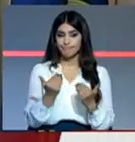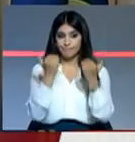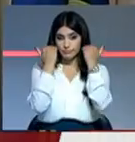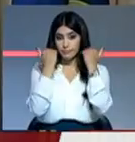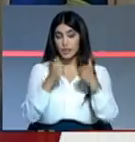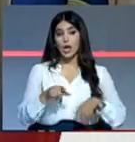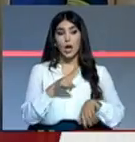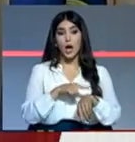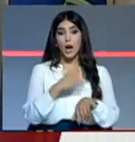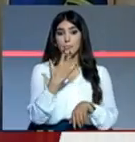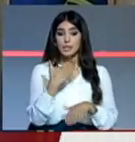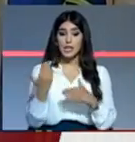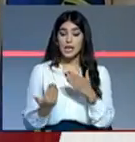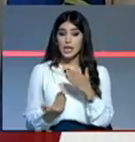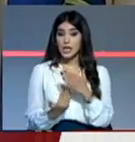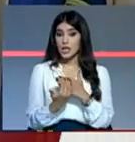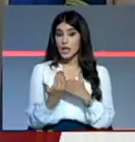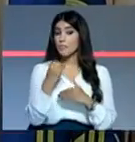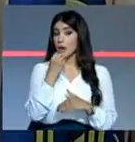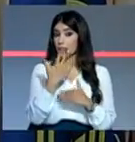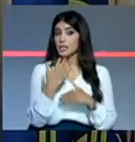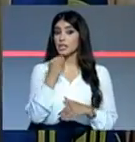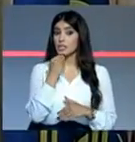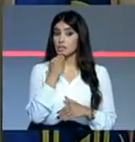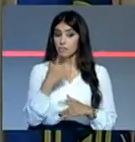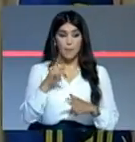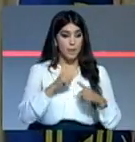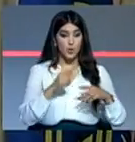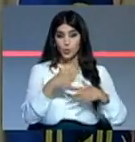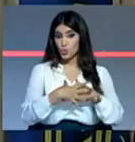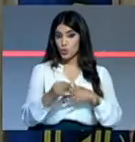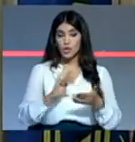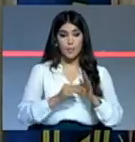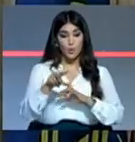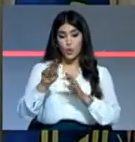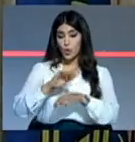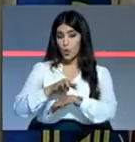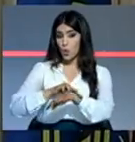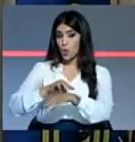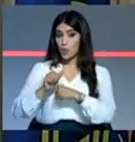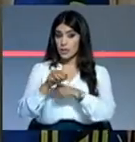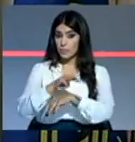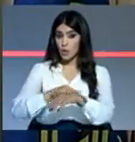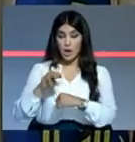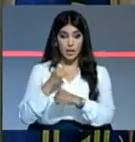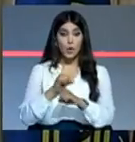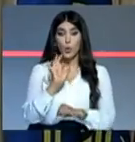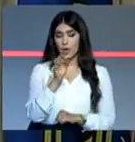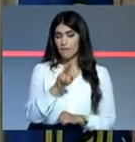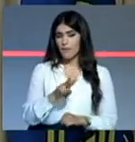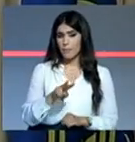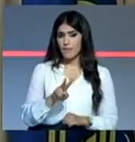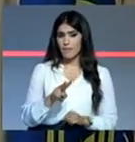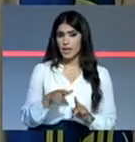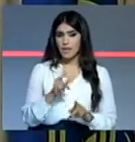الخمسه بالشكل ان تبقوا معنا كل المنتديات صحيح ثم اه بعض الاخطاء لكن